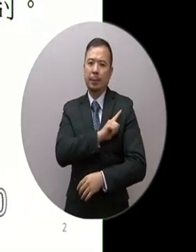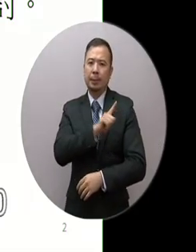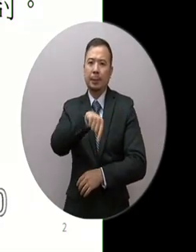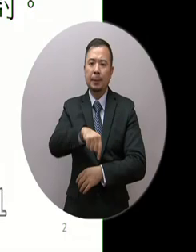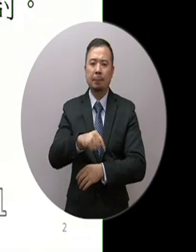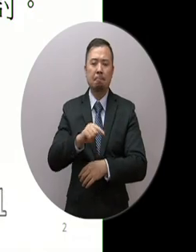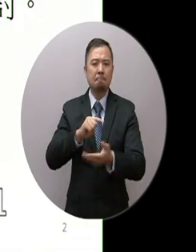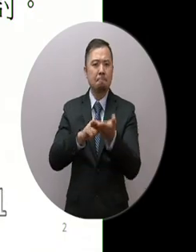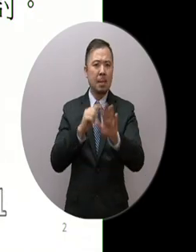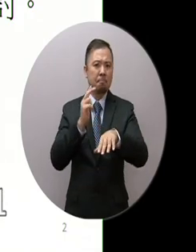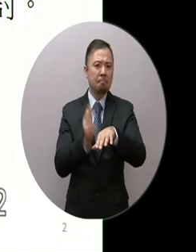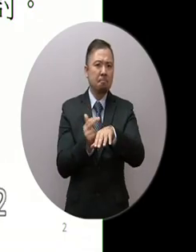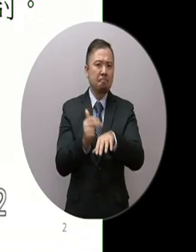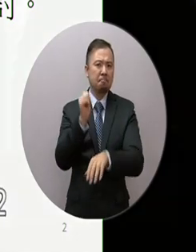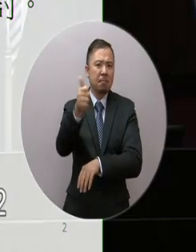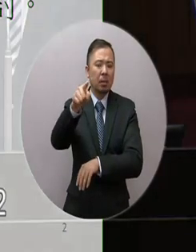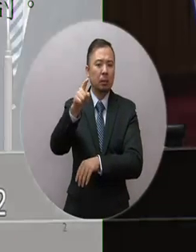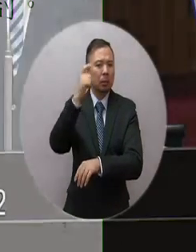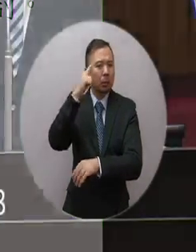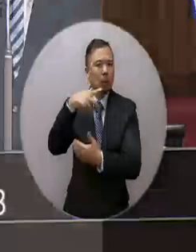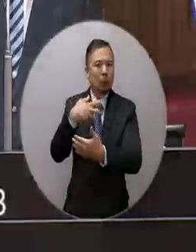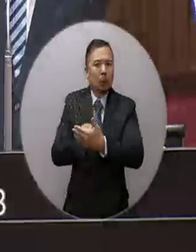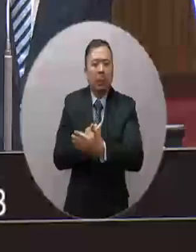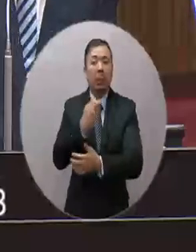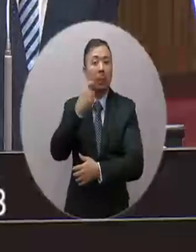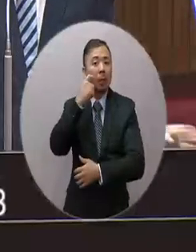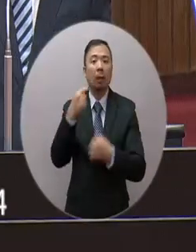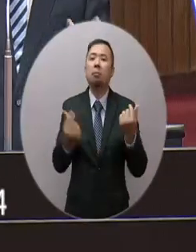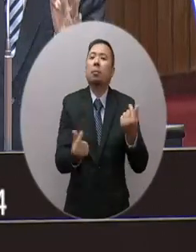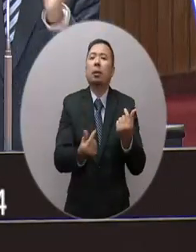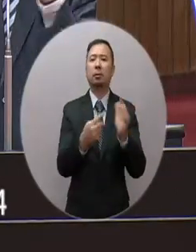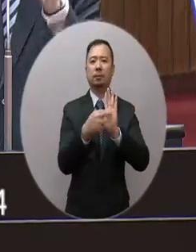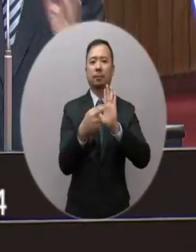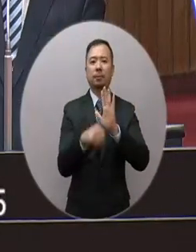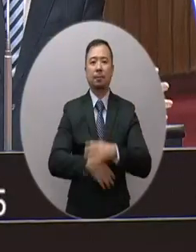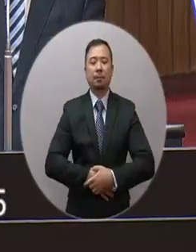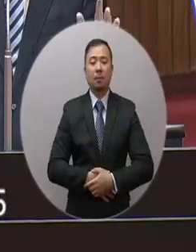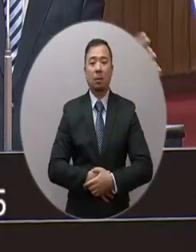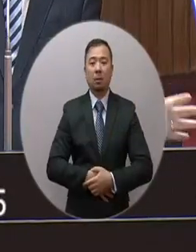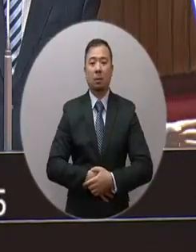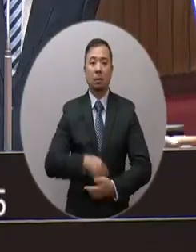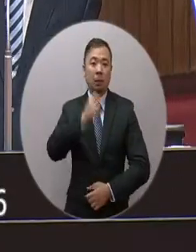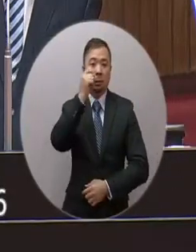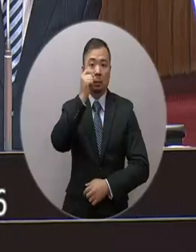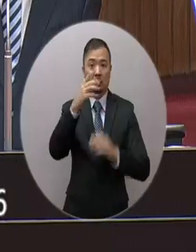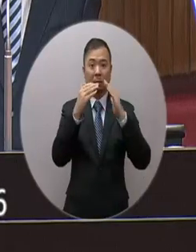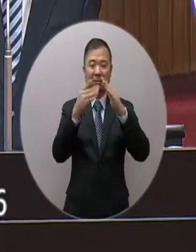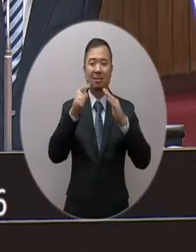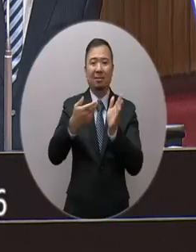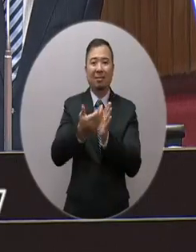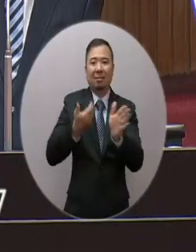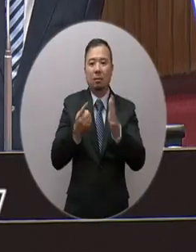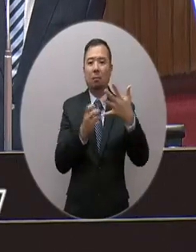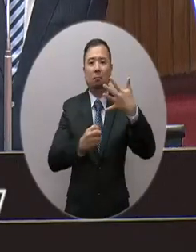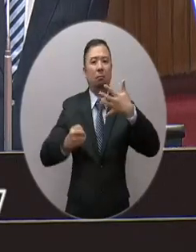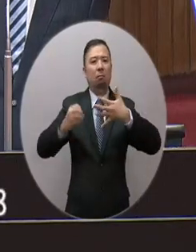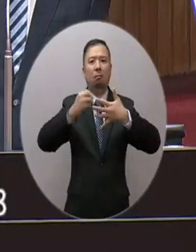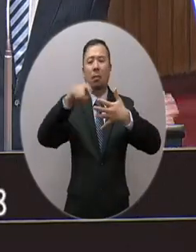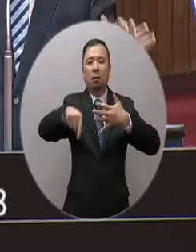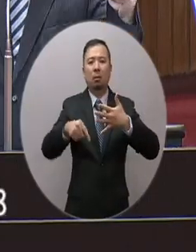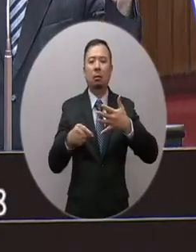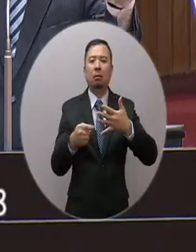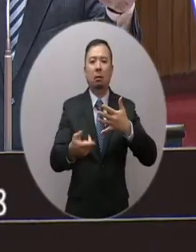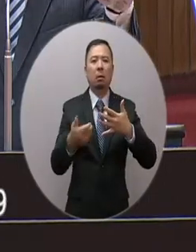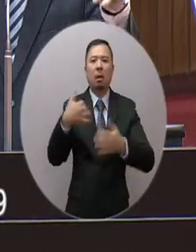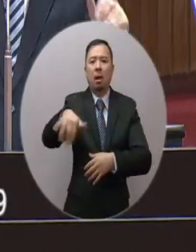困难哈、哦。院长，我比例来讲了，如果说台南市以前还没有升格为六都的时候，台南市咯，甲台